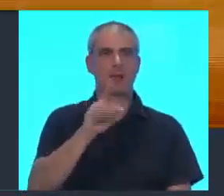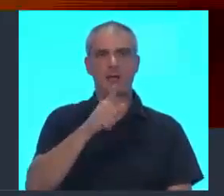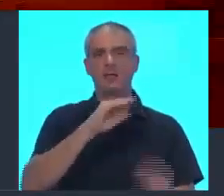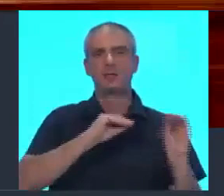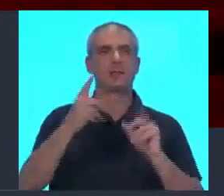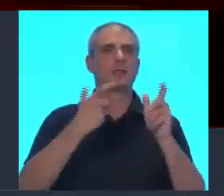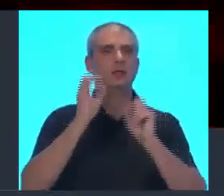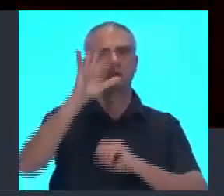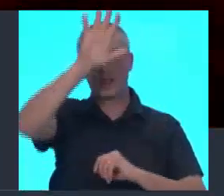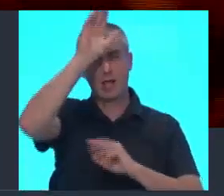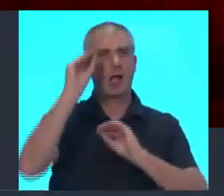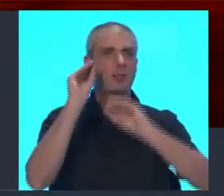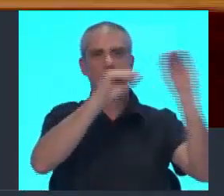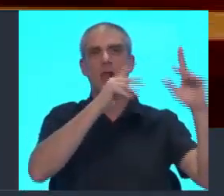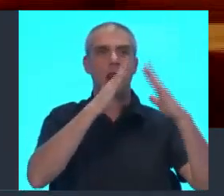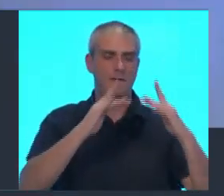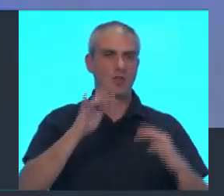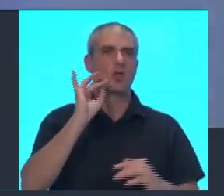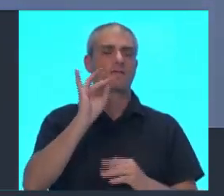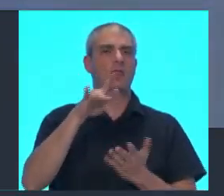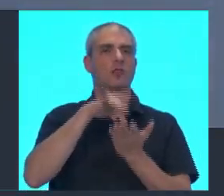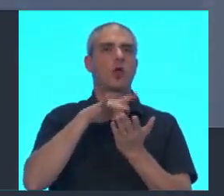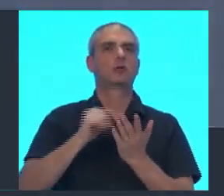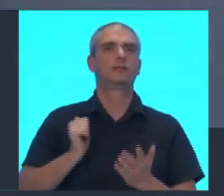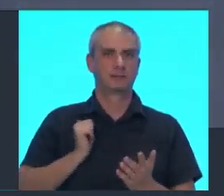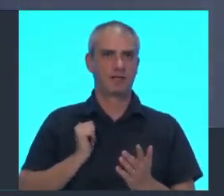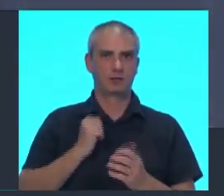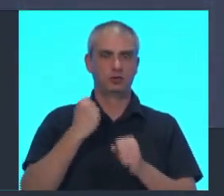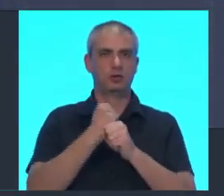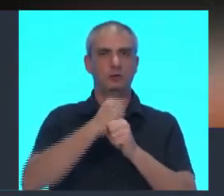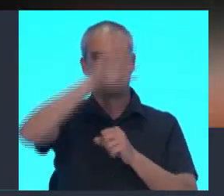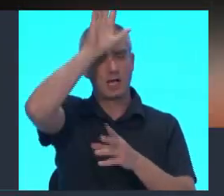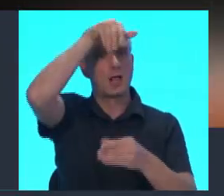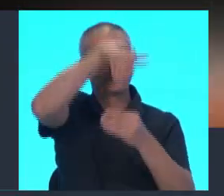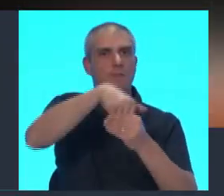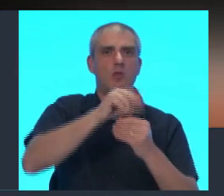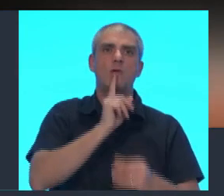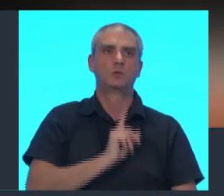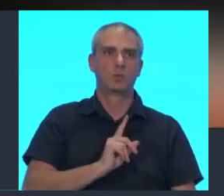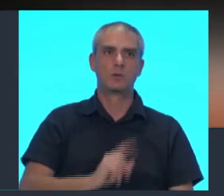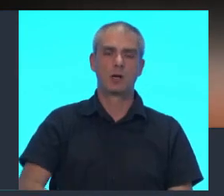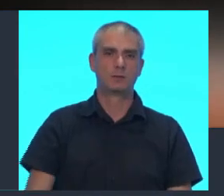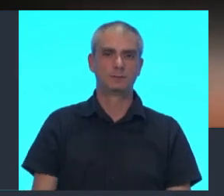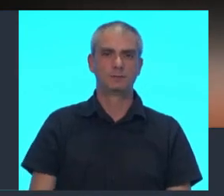הנשק האיראני ללבנון ונגד הנוכחות הצבאית שמקיימת איראן בסוריה.